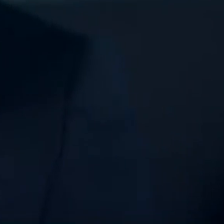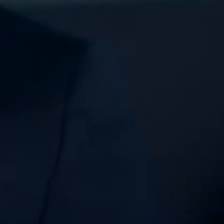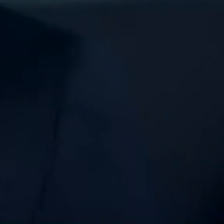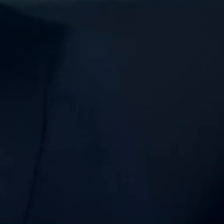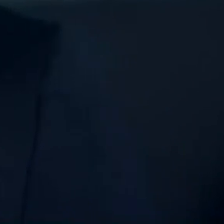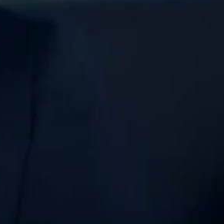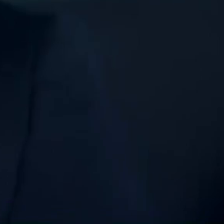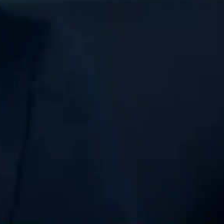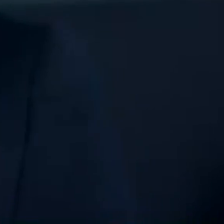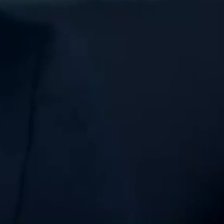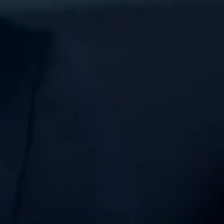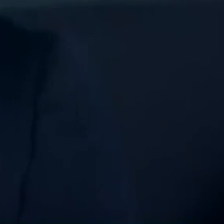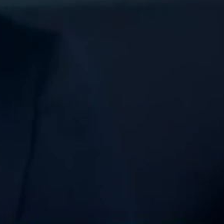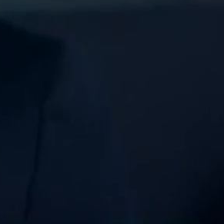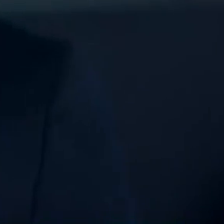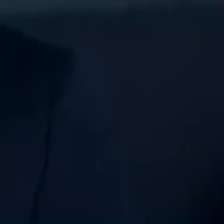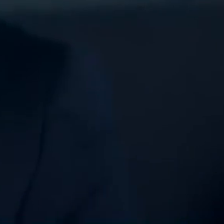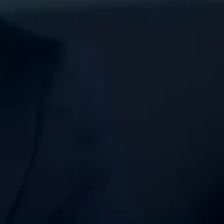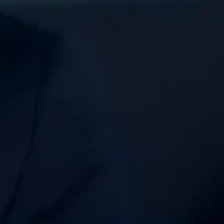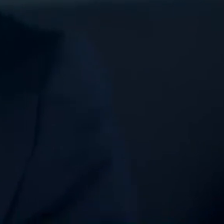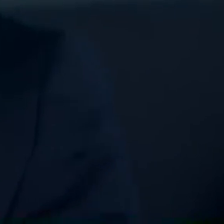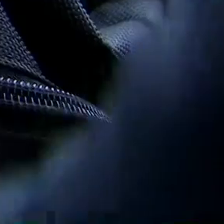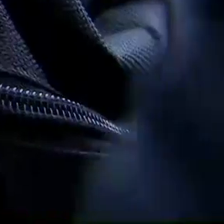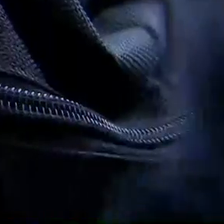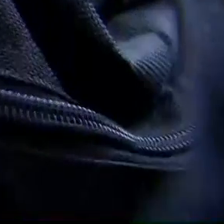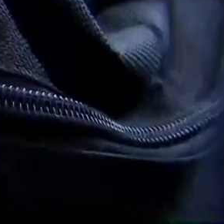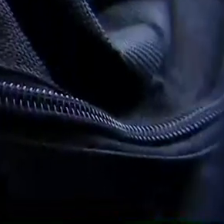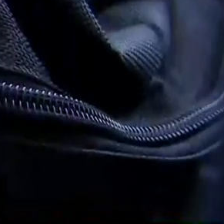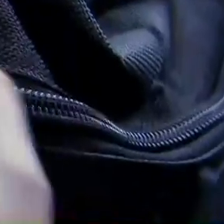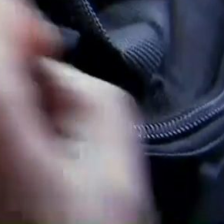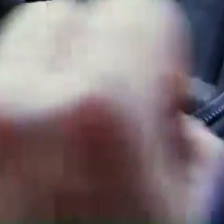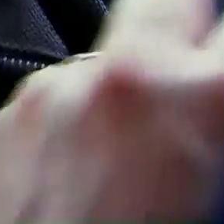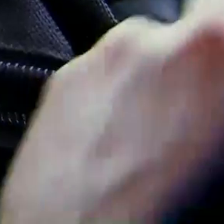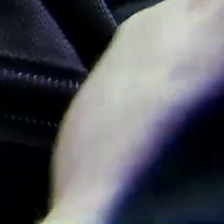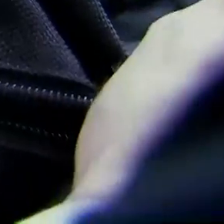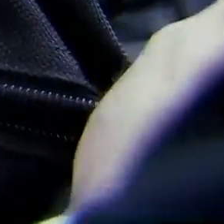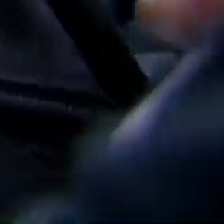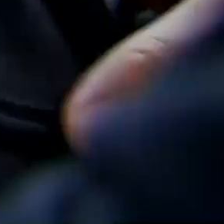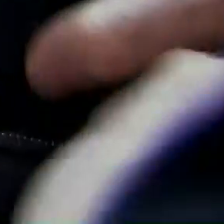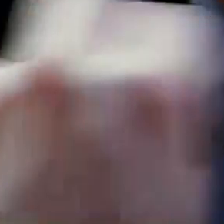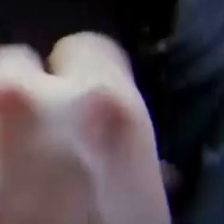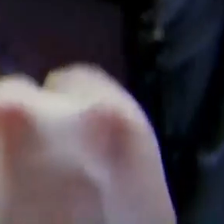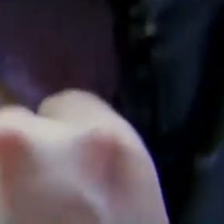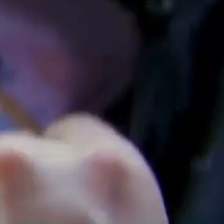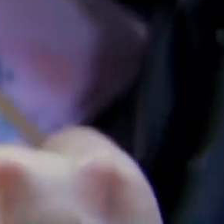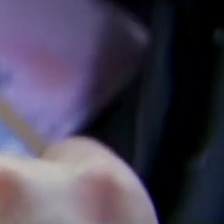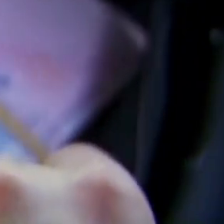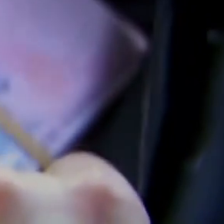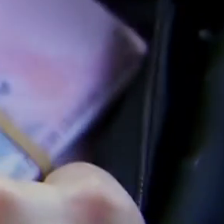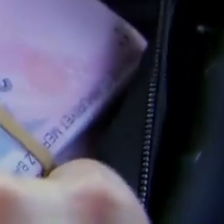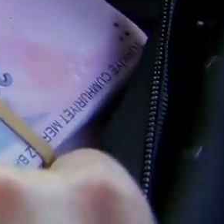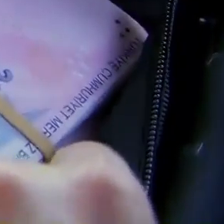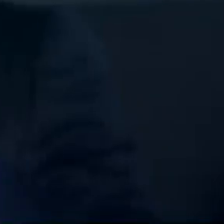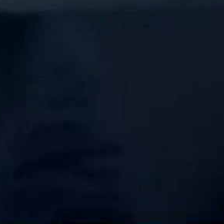ceketinin cebinden telefonunu çıkardı. Ardından sırt çantasının fermuarını açtı. Çantanın içi 200'lük banknotlarla dolu. Nurhan telefonu